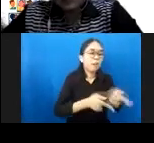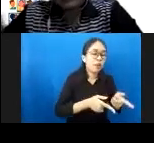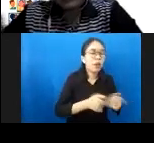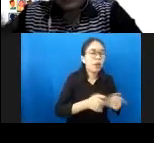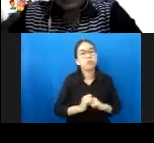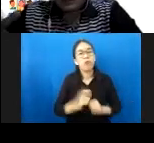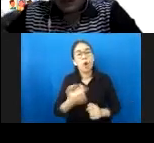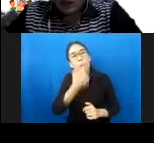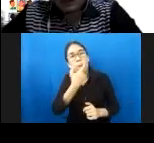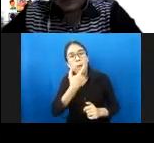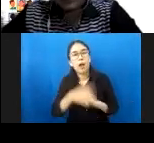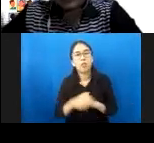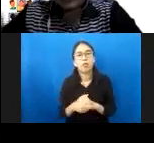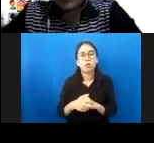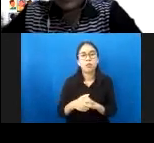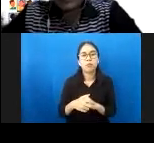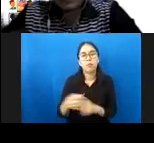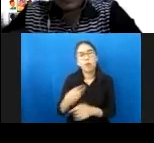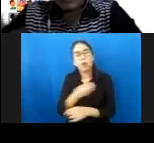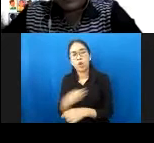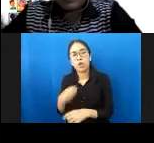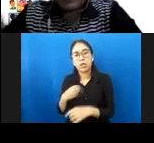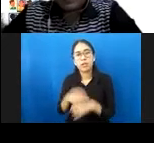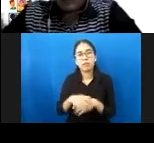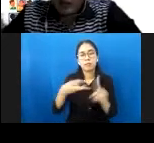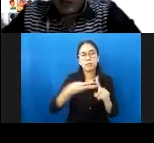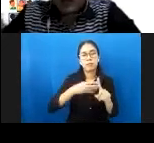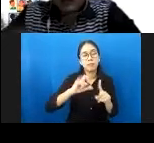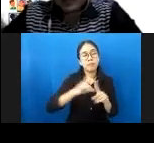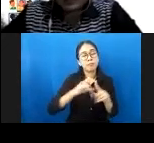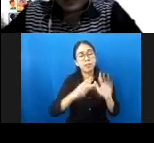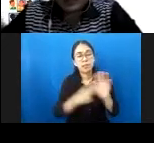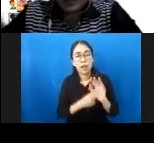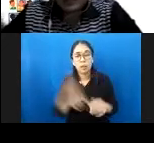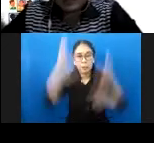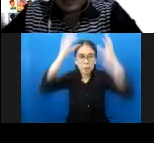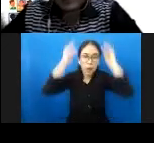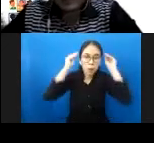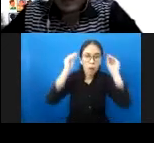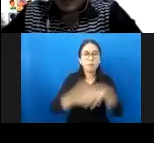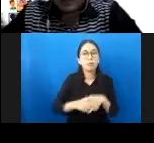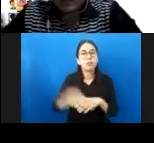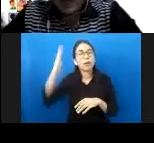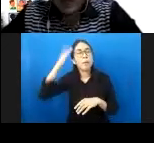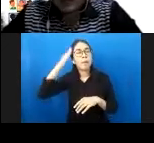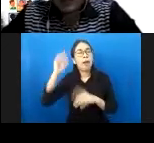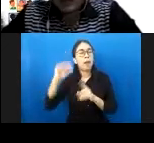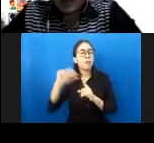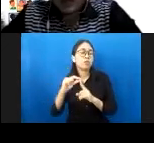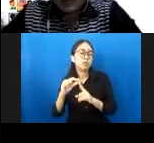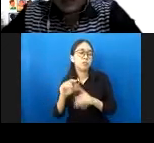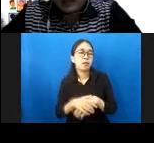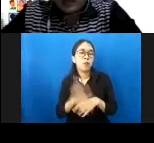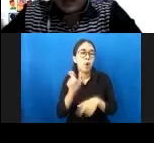laborannya, kemudian dari dokternya, bidan, perawat, ya, kemudian kepala puskesmas, ya, kemudian penanggung jawab ILI juga